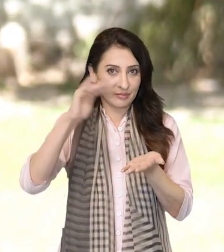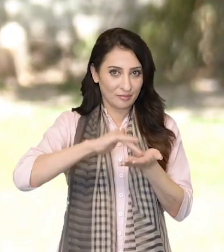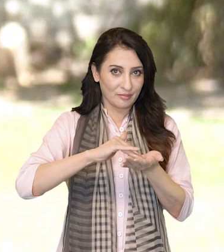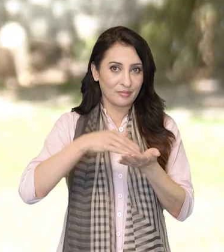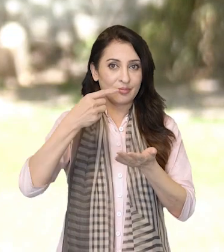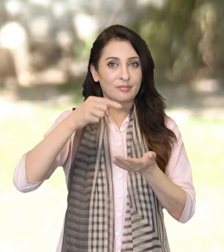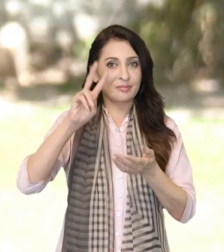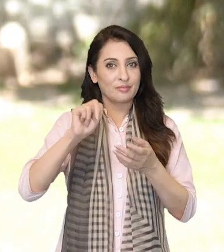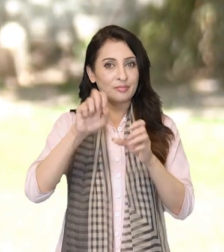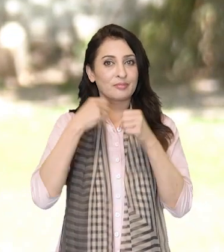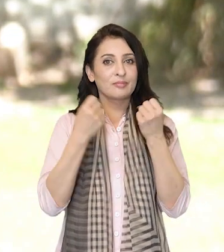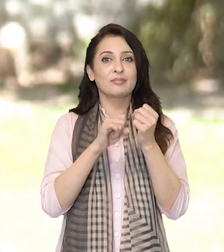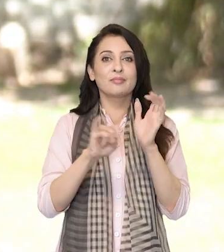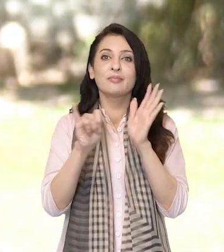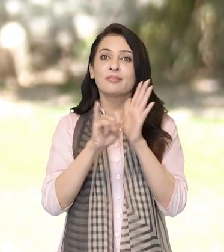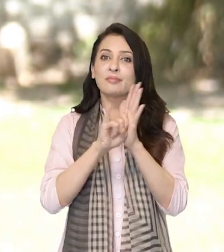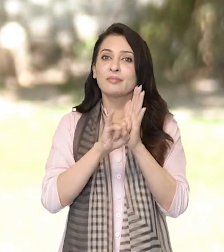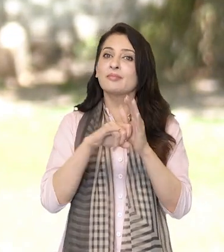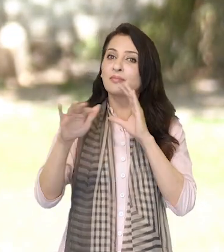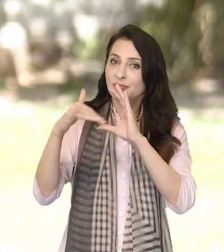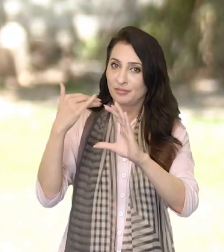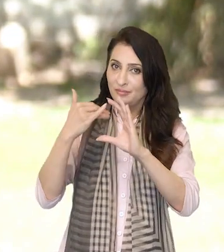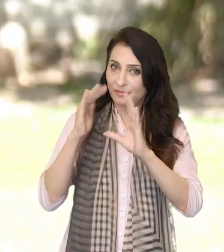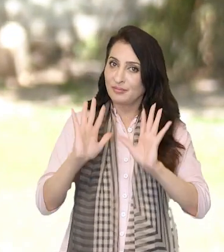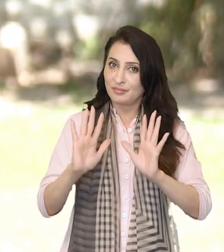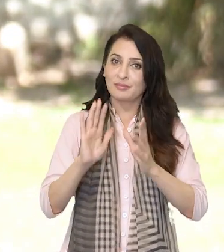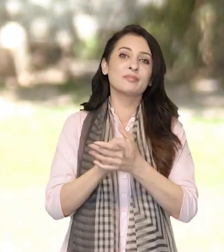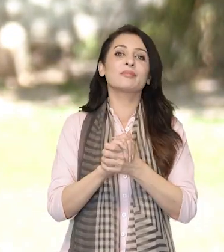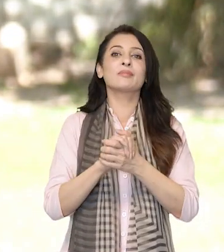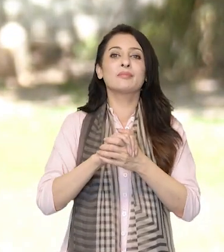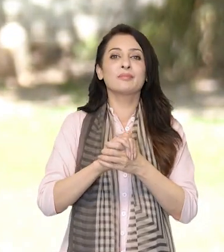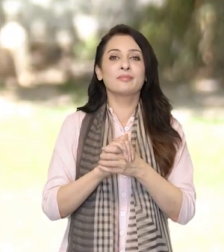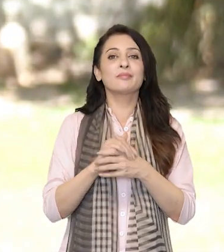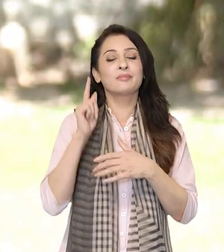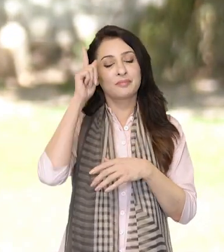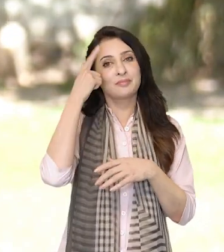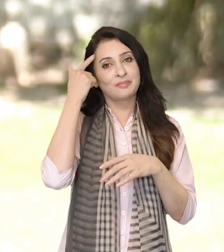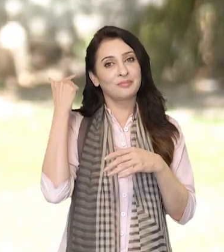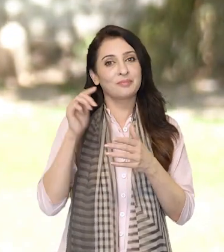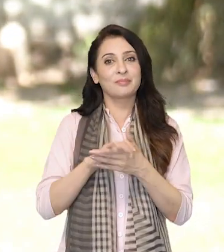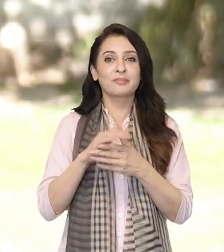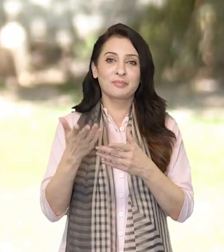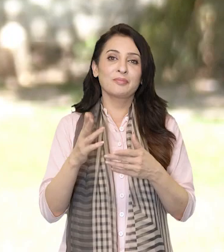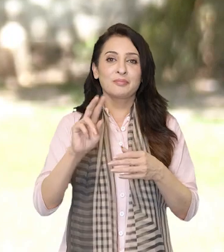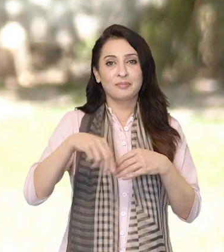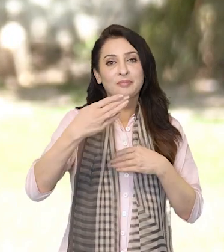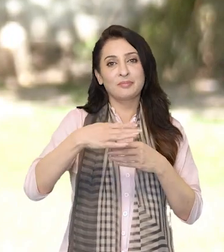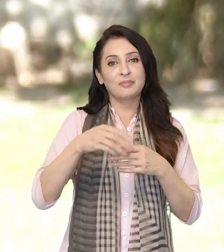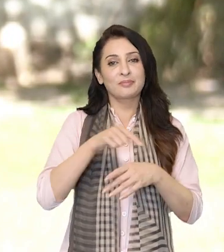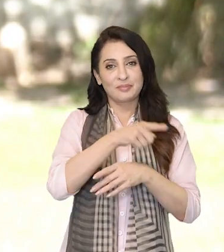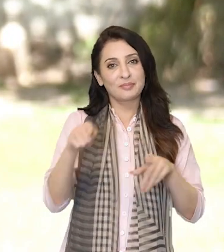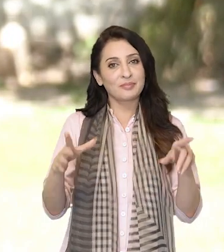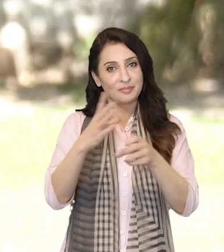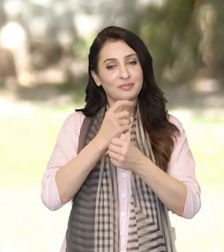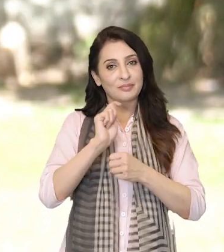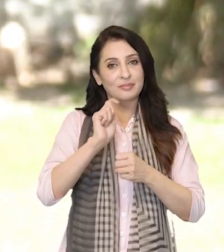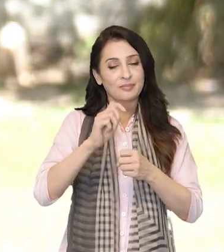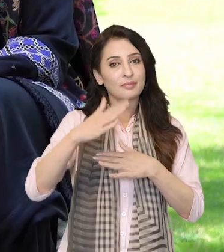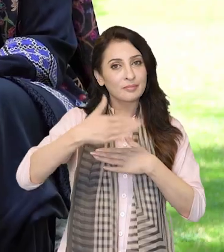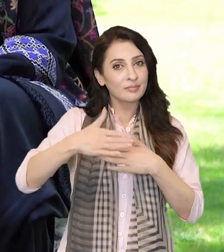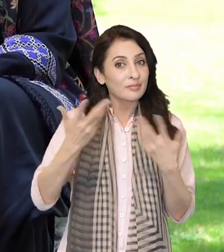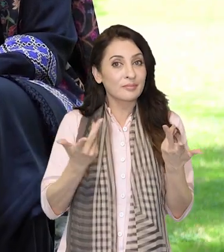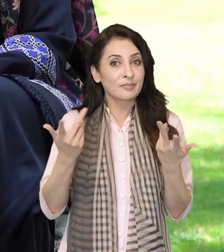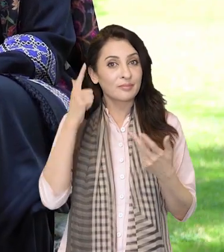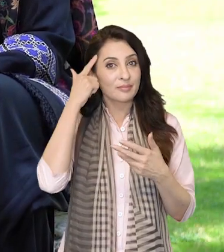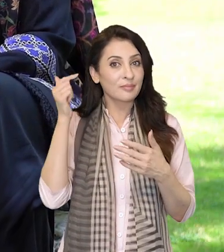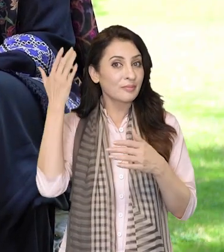इन टच। द गिविंग नेस्ट हमारा इंस्टाग्राम पेज है, उसके अंदर आप प्राइवेट हमें मैसेज भेज सकते हैं, एंड इंशाल्लाह यू कैन बी अ पार्ट ऑफ आवर नेस्ट एज़ वेल।